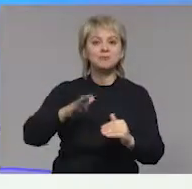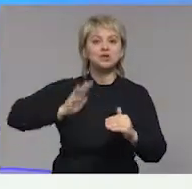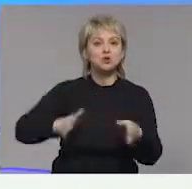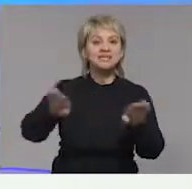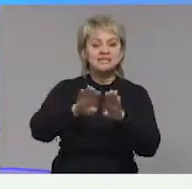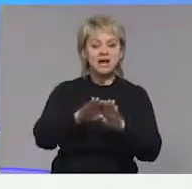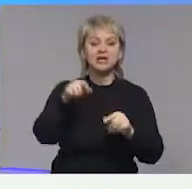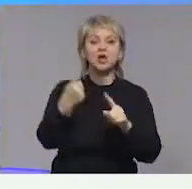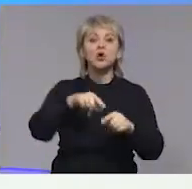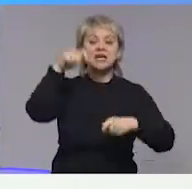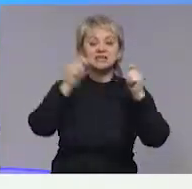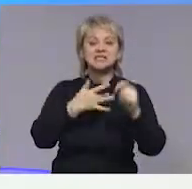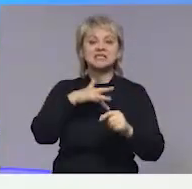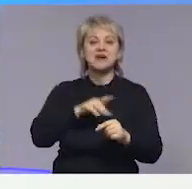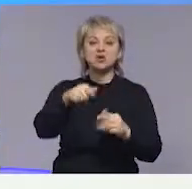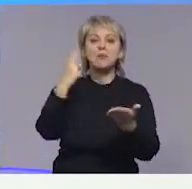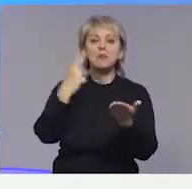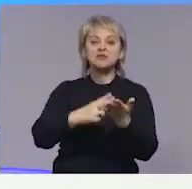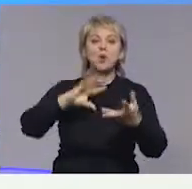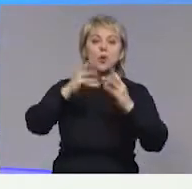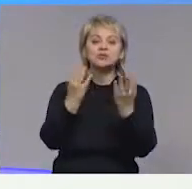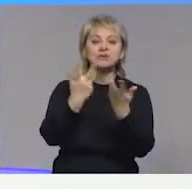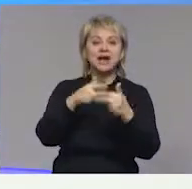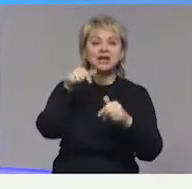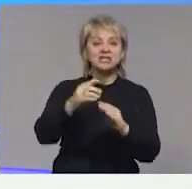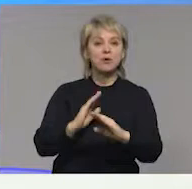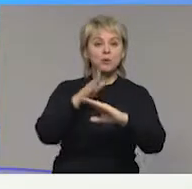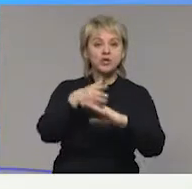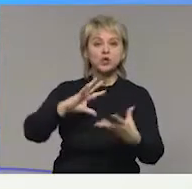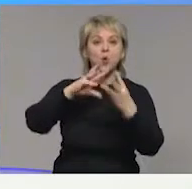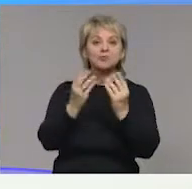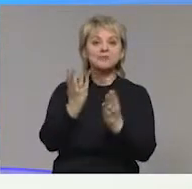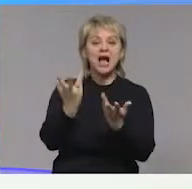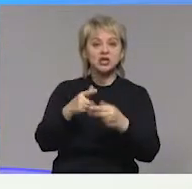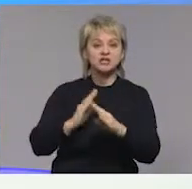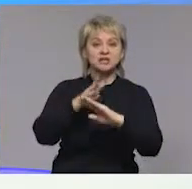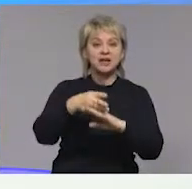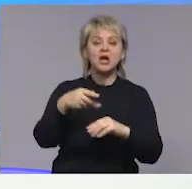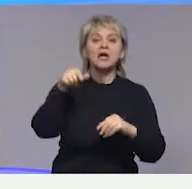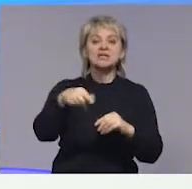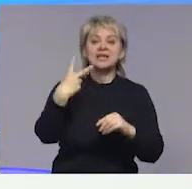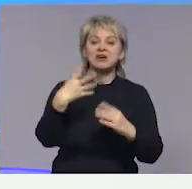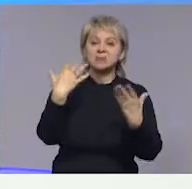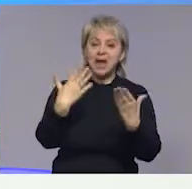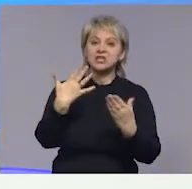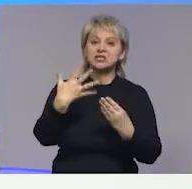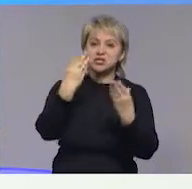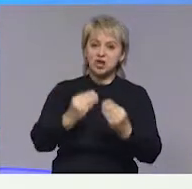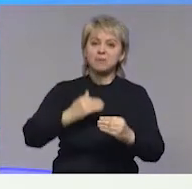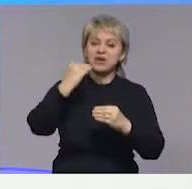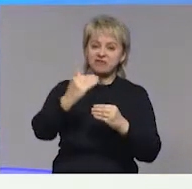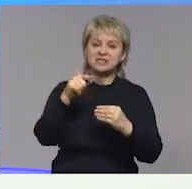закрыть. Популярность фестиваля болельщиков подтверждается общим количеством посетителей. То есть общее количество посетителей за 25 дней